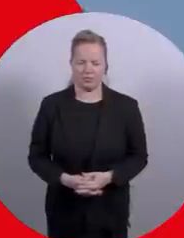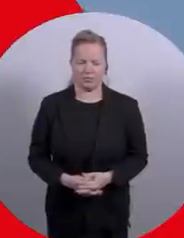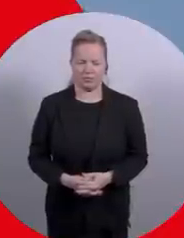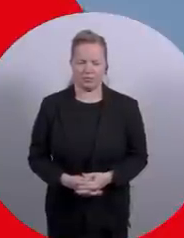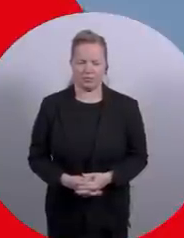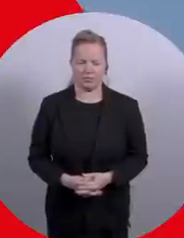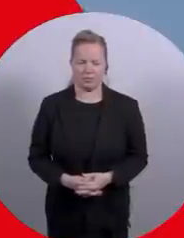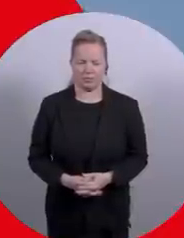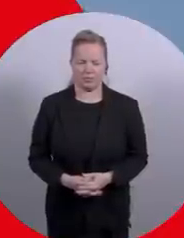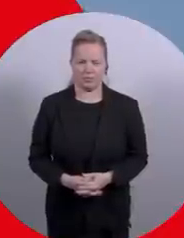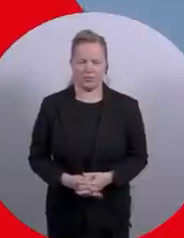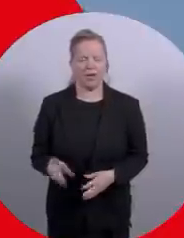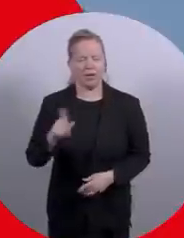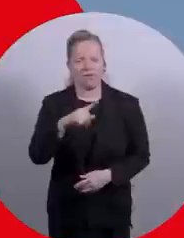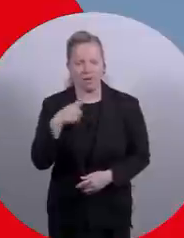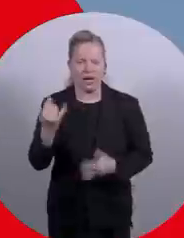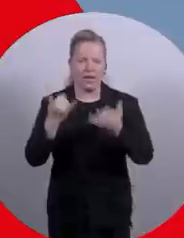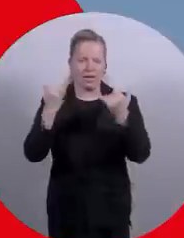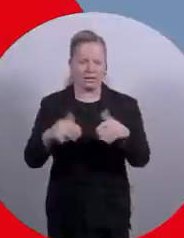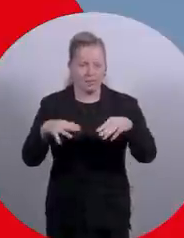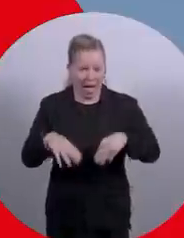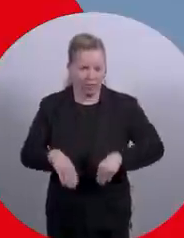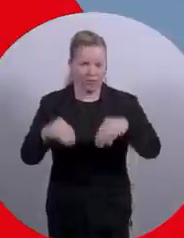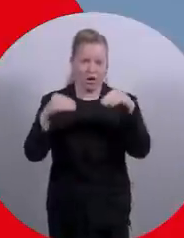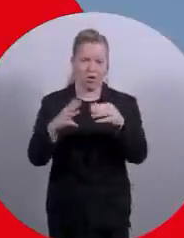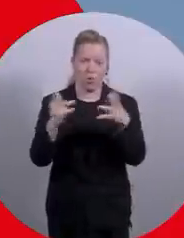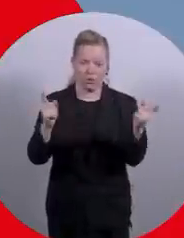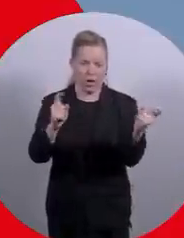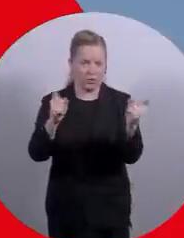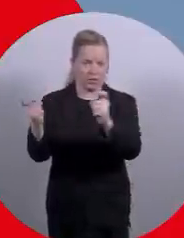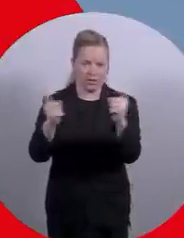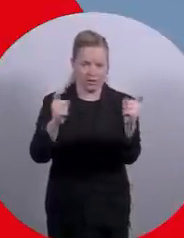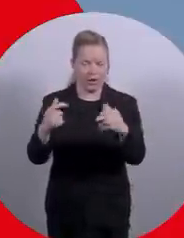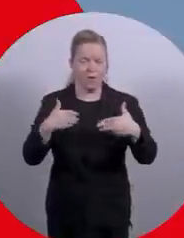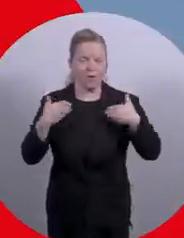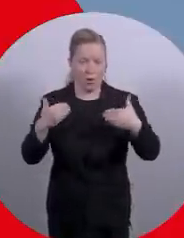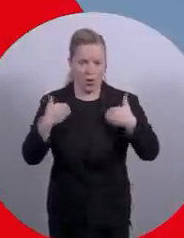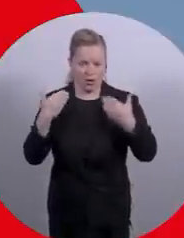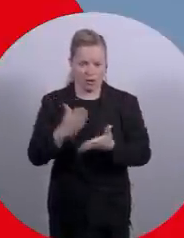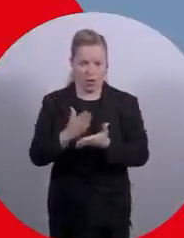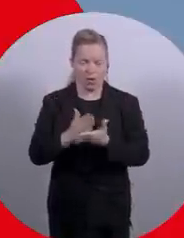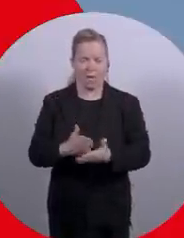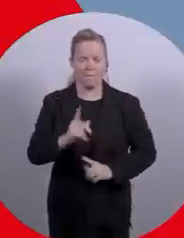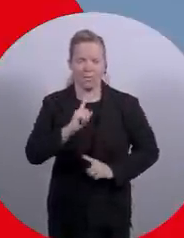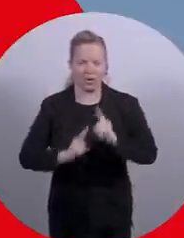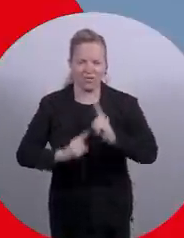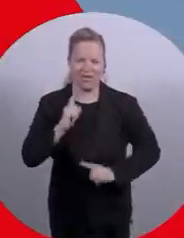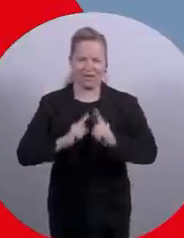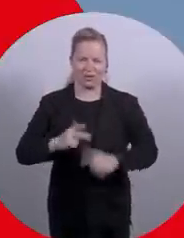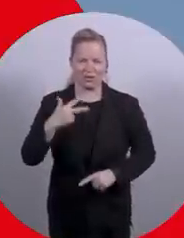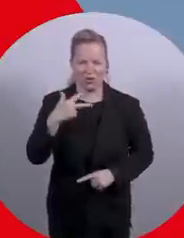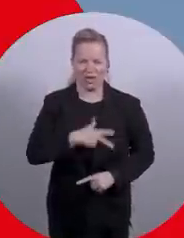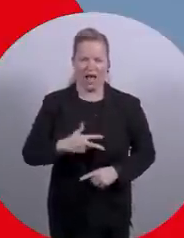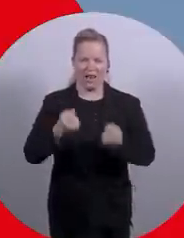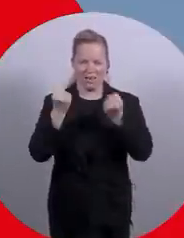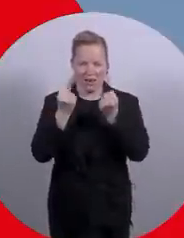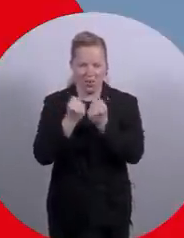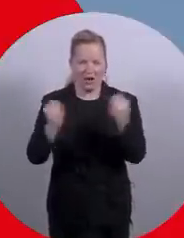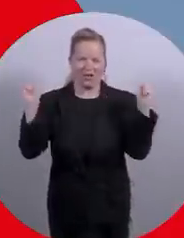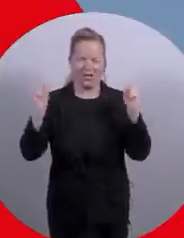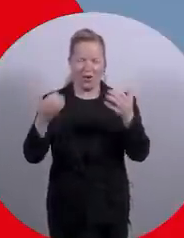und wir stehen aber erst am Anfang einer großen Auseinandersetzung auf die mir sehr freuen mit einer motivierten Sozialdemokratie die heute